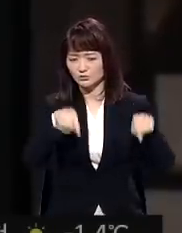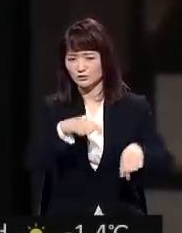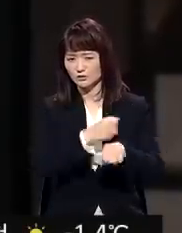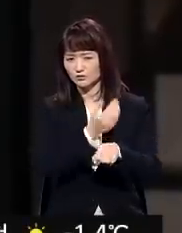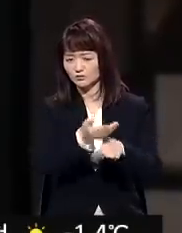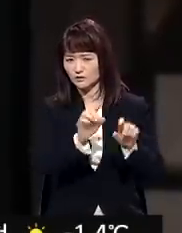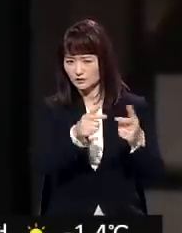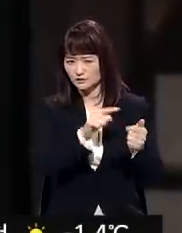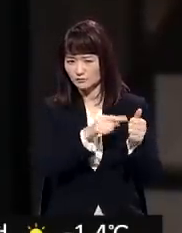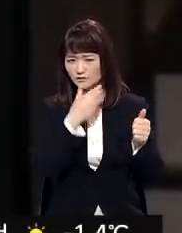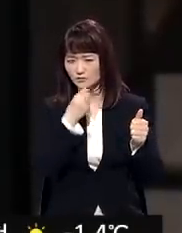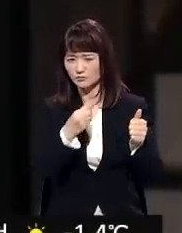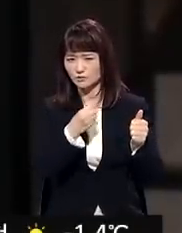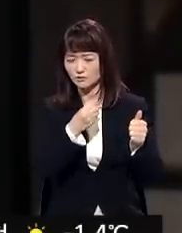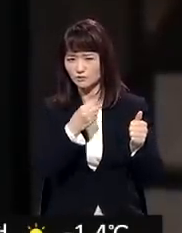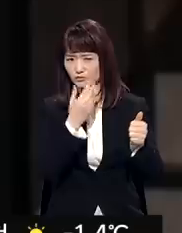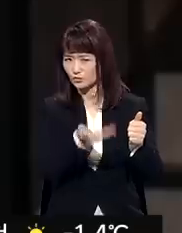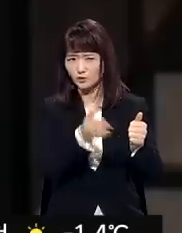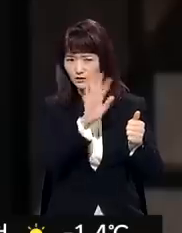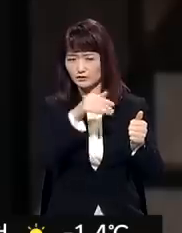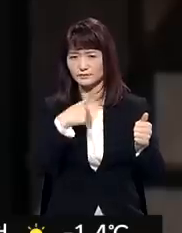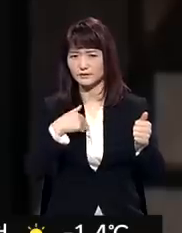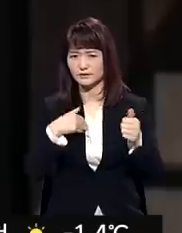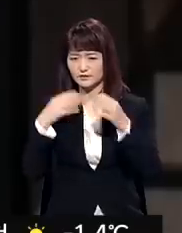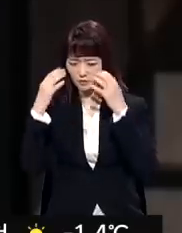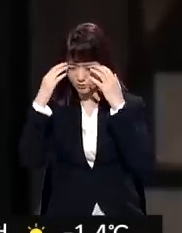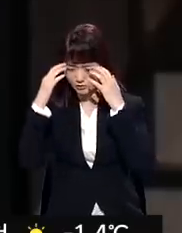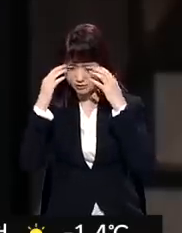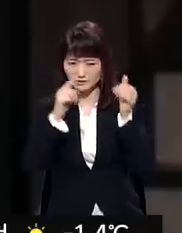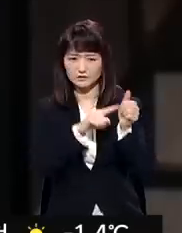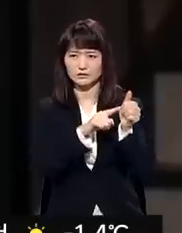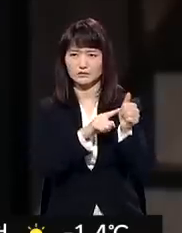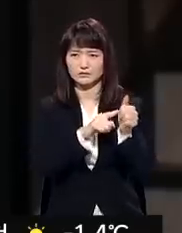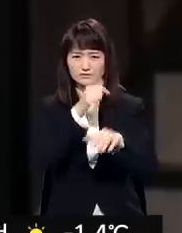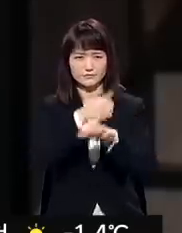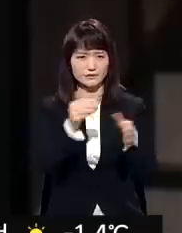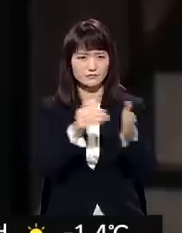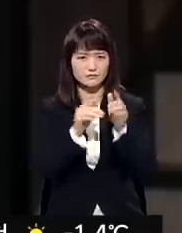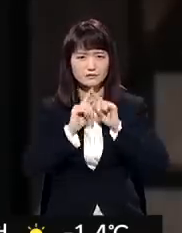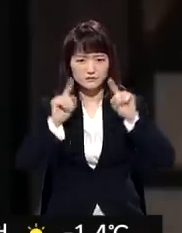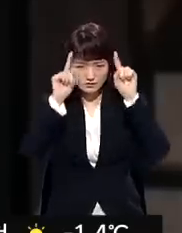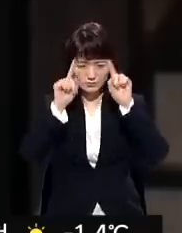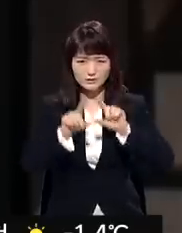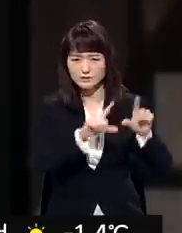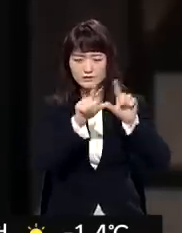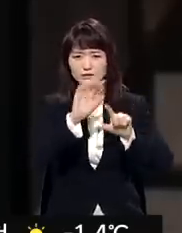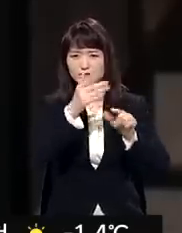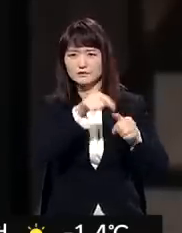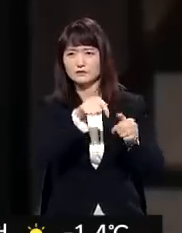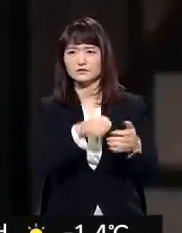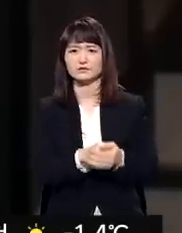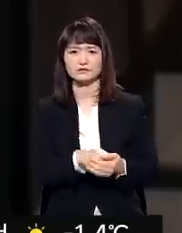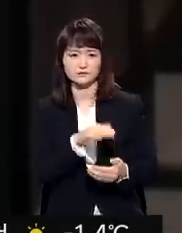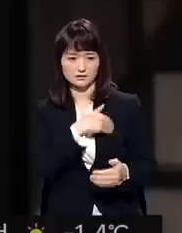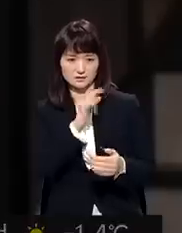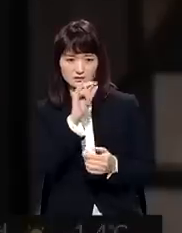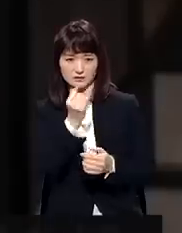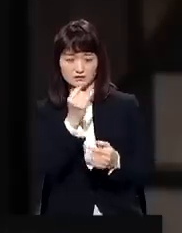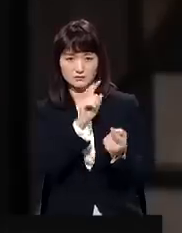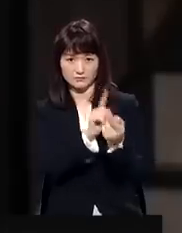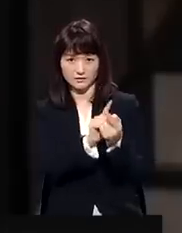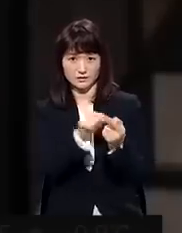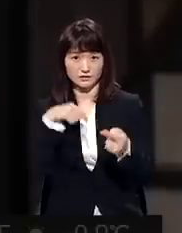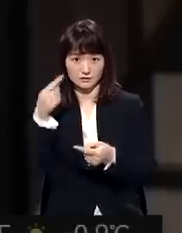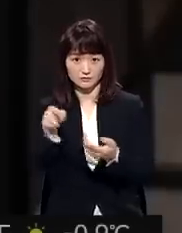상당히 줘요 내가 이렇게 고생했는데이 사람은 끝까지 지옥에 살아야죠 그렇지 않나요 이혼 안 해주고 조금이라도 상관념 만나면 그 순간에